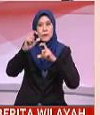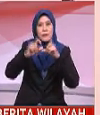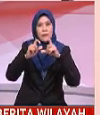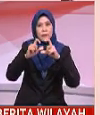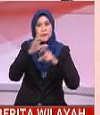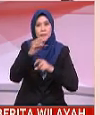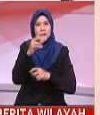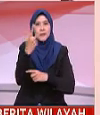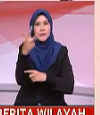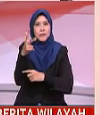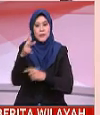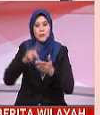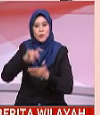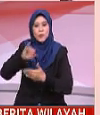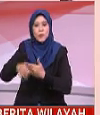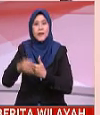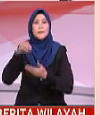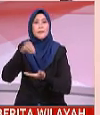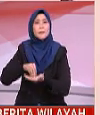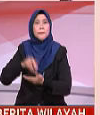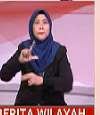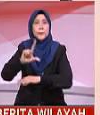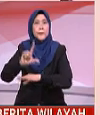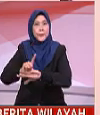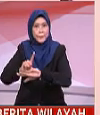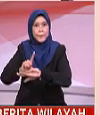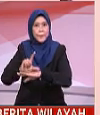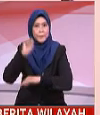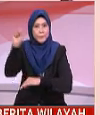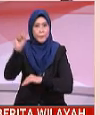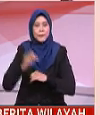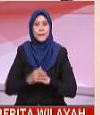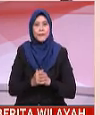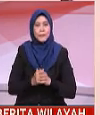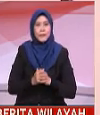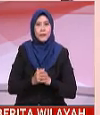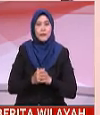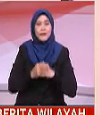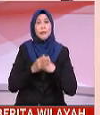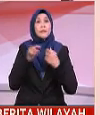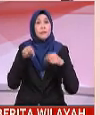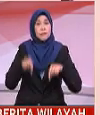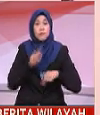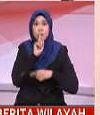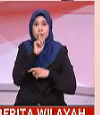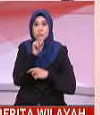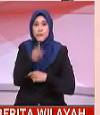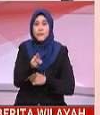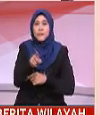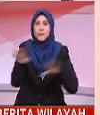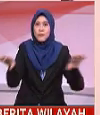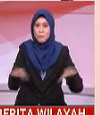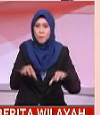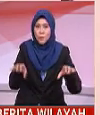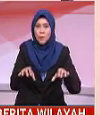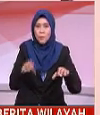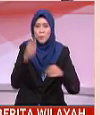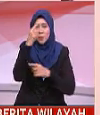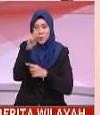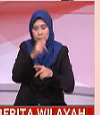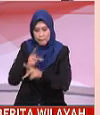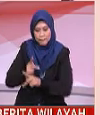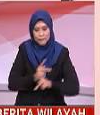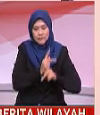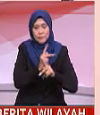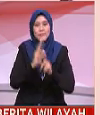dan 13 projek di Labuan. Ini kesemuanya dilaksanakan untuk memastikan kebajikan